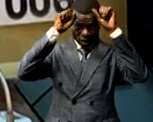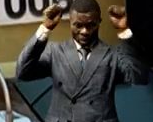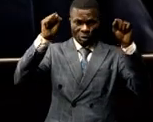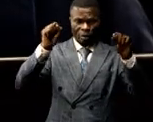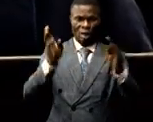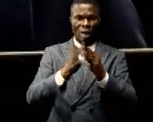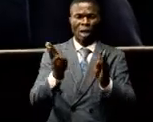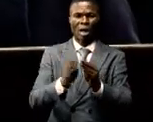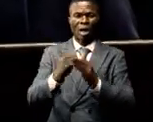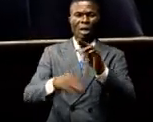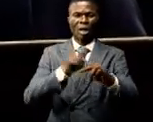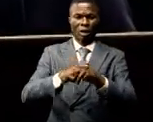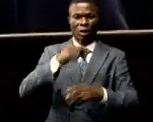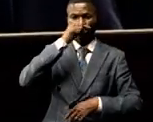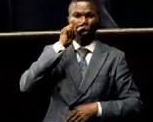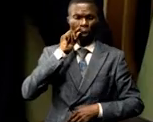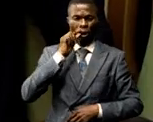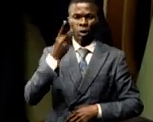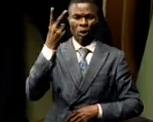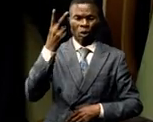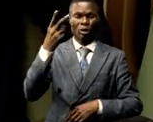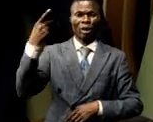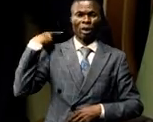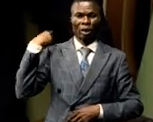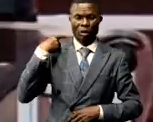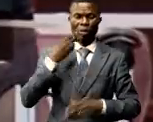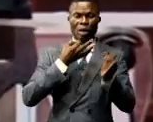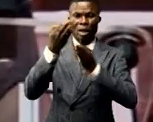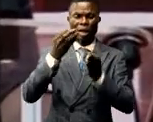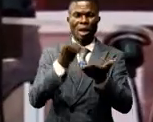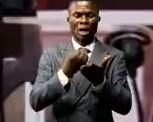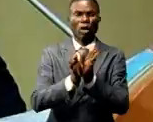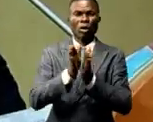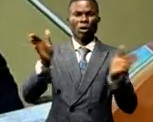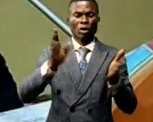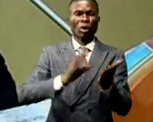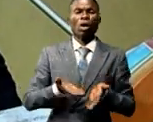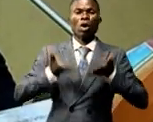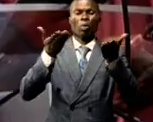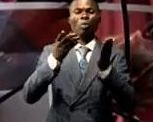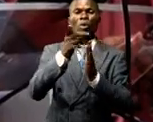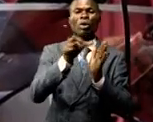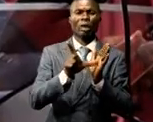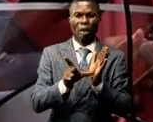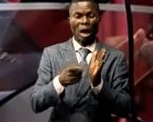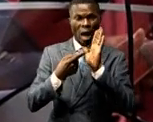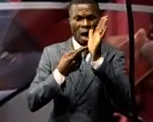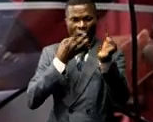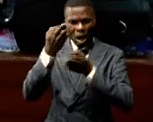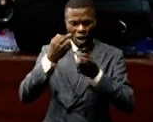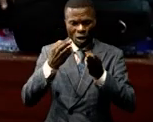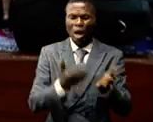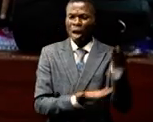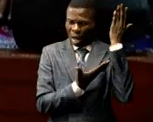Christophe Mbosoko Diapwanga, les deux auteurs ont présenté l'économie générale de leur proposition propositions de loi tout en démontrant leur